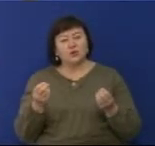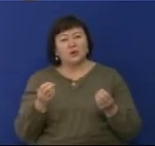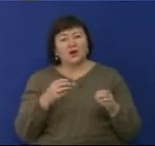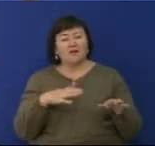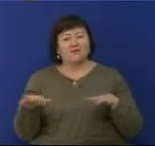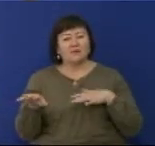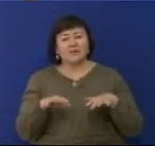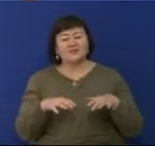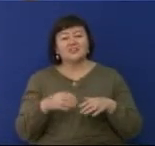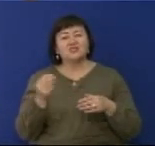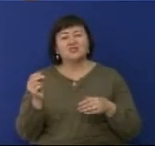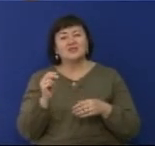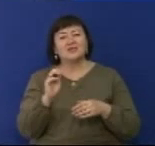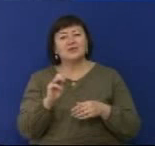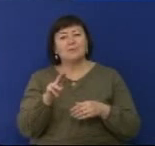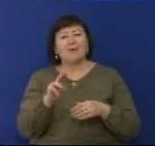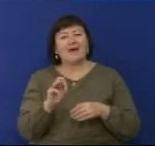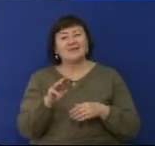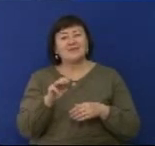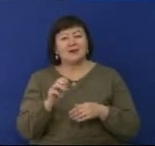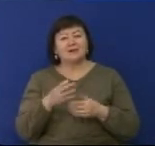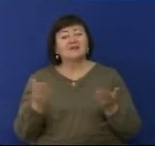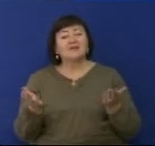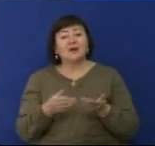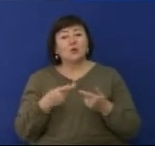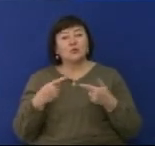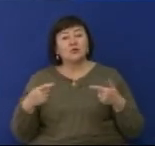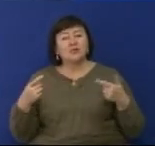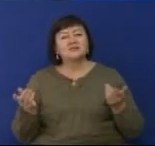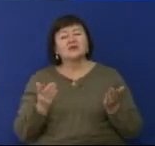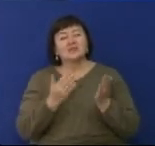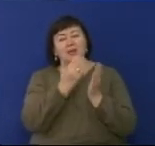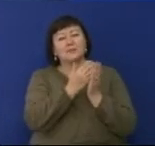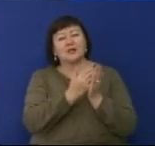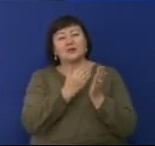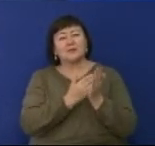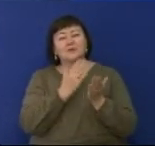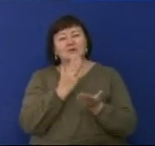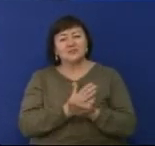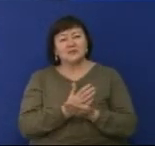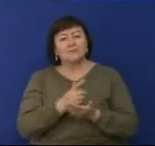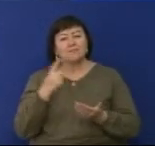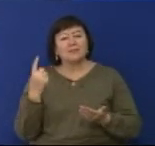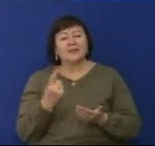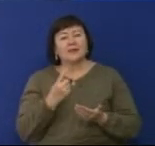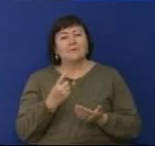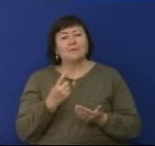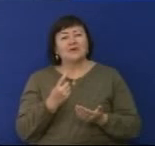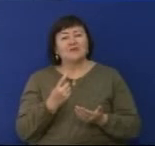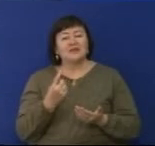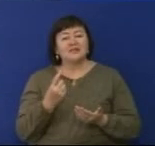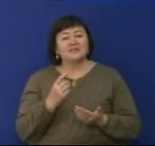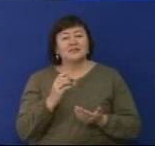720 25 какие отличительные черты данные программы первое это ставка вознаграждения